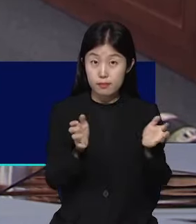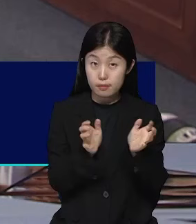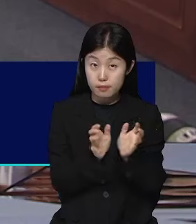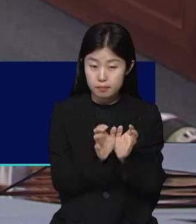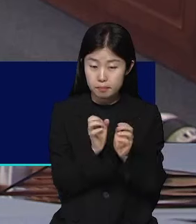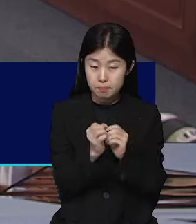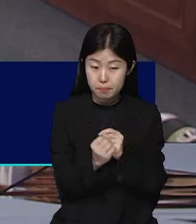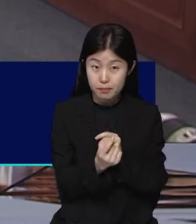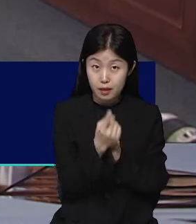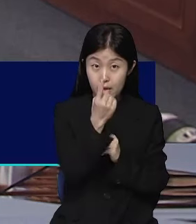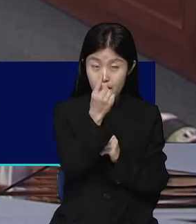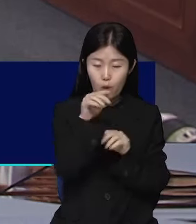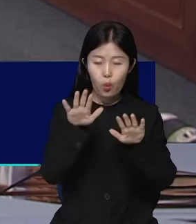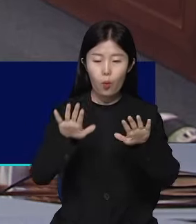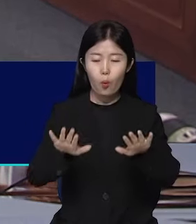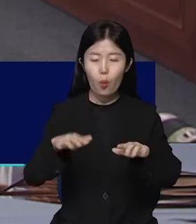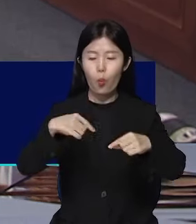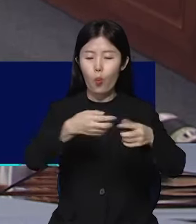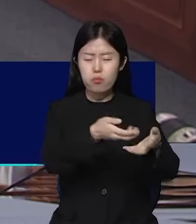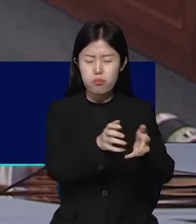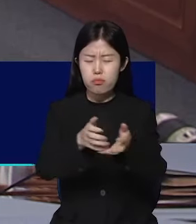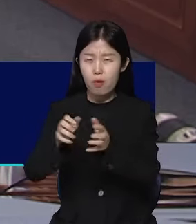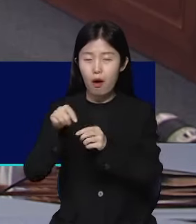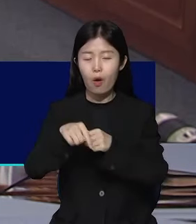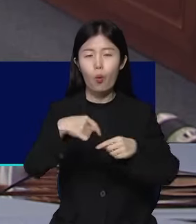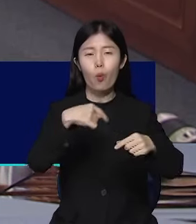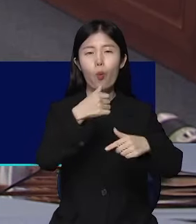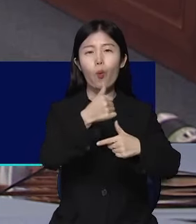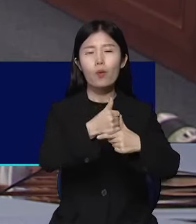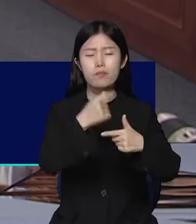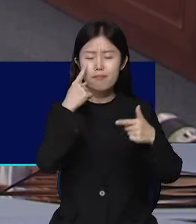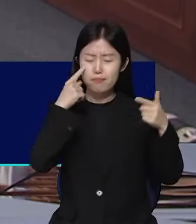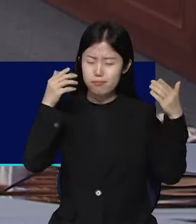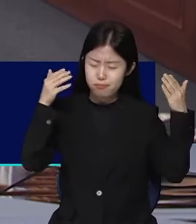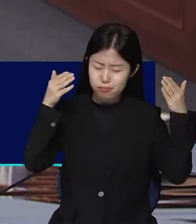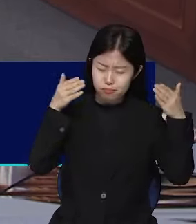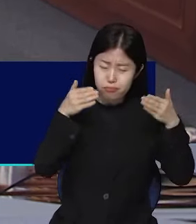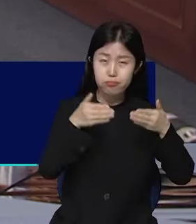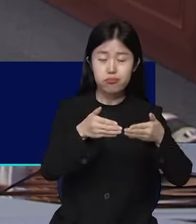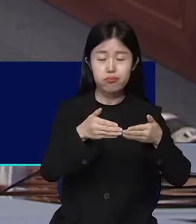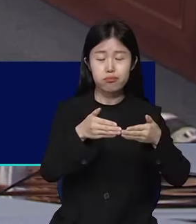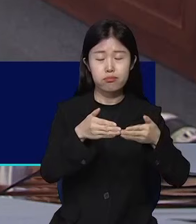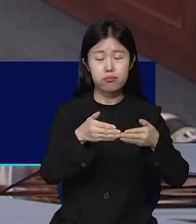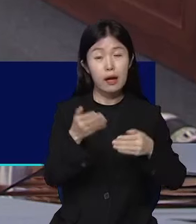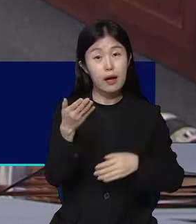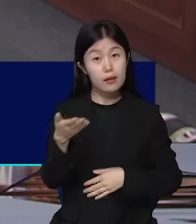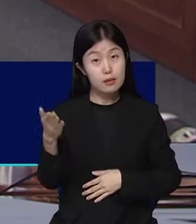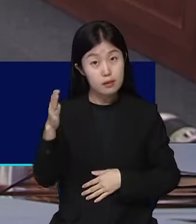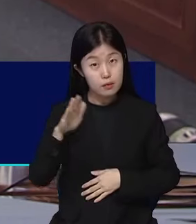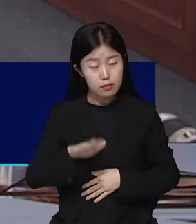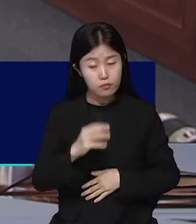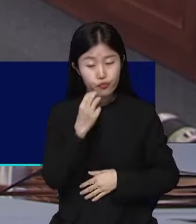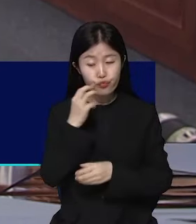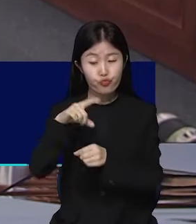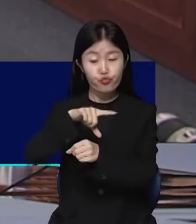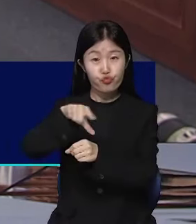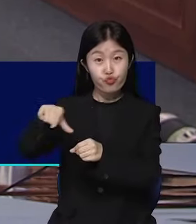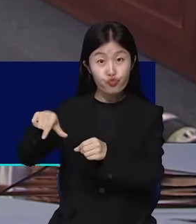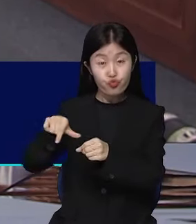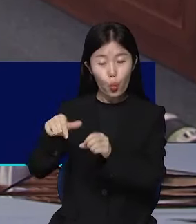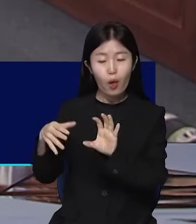정치권 곳곳에서 호남 챙기기에 앞장서겠다는 목소리가 이어지고 있습니다. 하지만 역설적으로 수도권 중심의